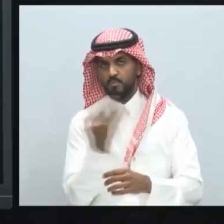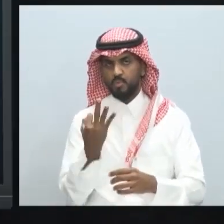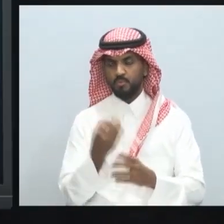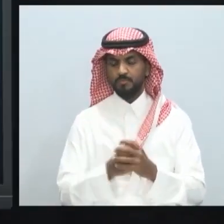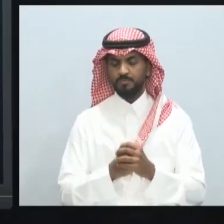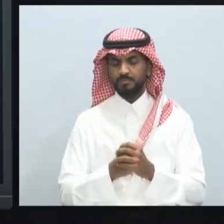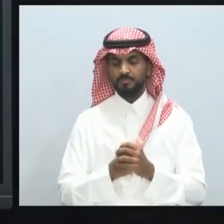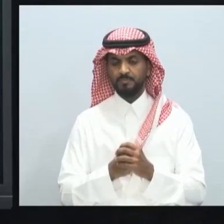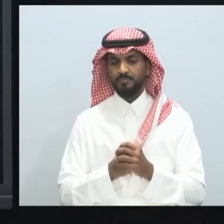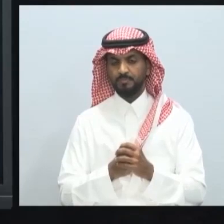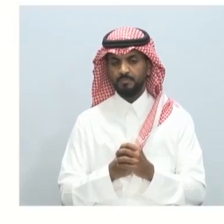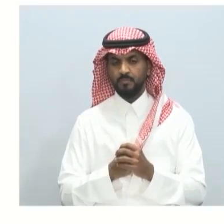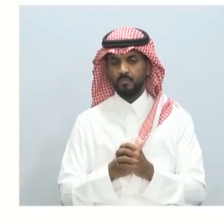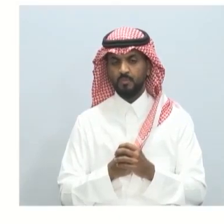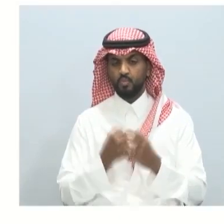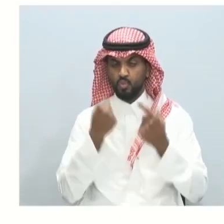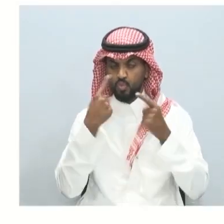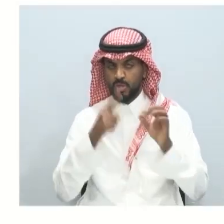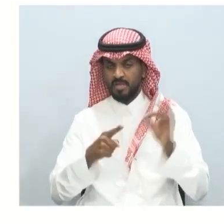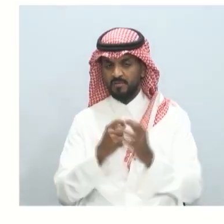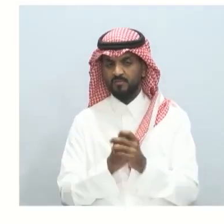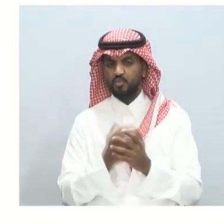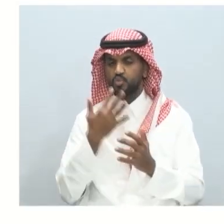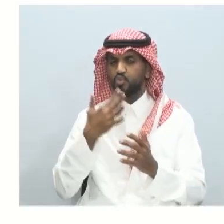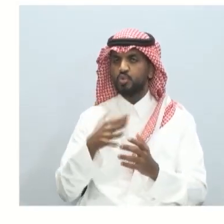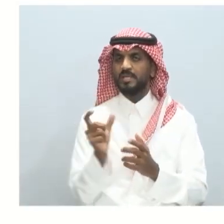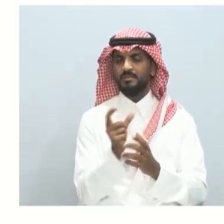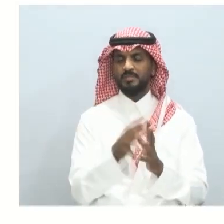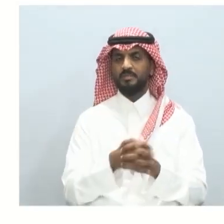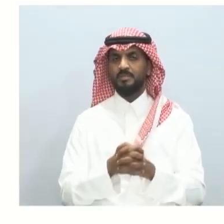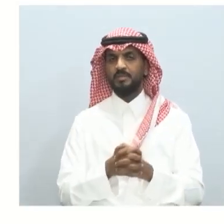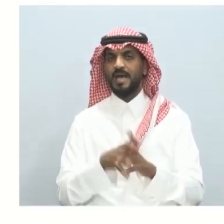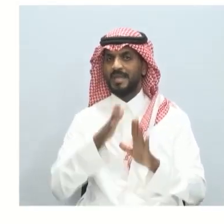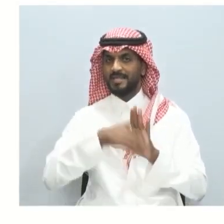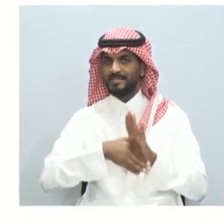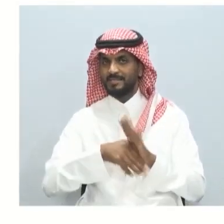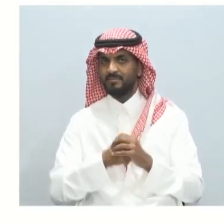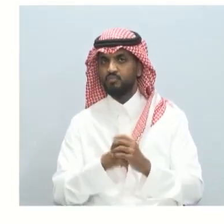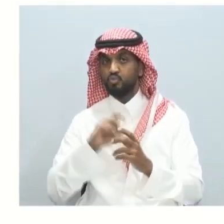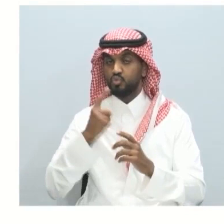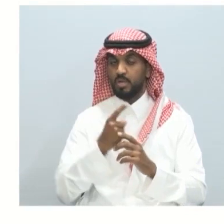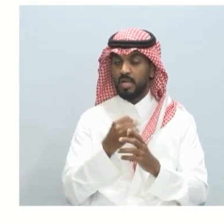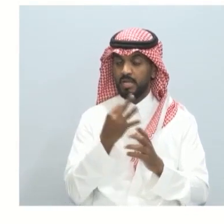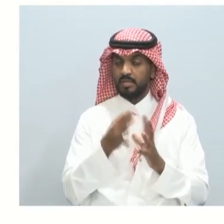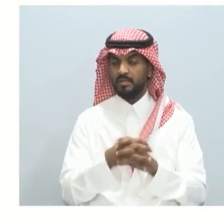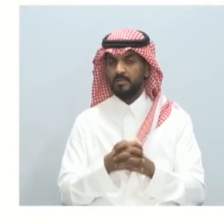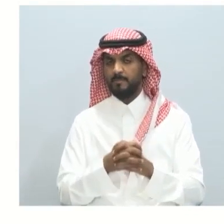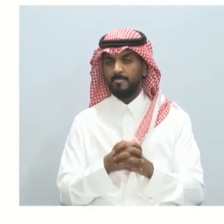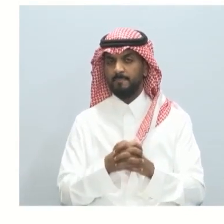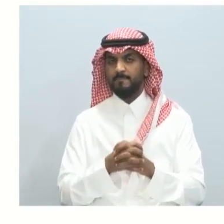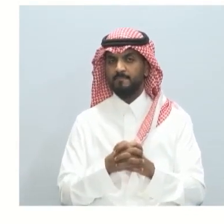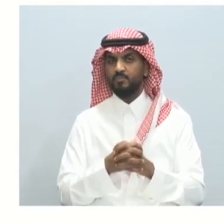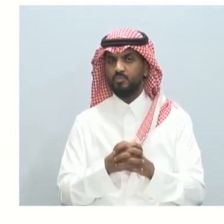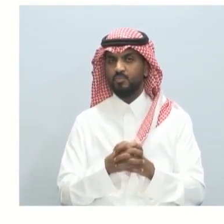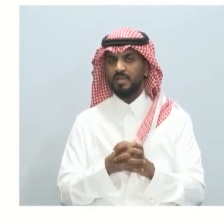المملوء احسنت هنا وضوح الهدف وسهوله الالفاظ اذا النص يعني السرعه القرائيه ايضا يحكمها